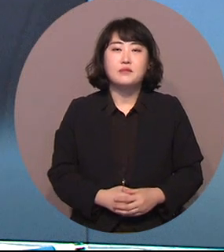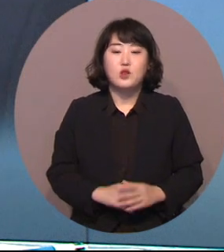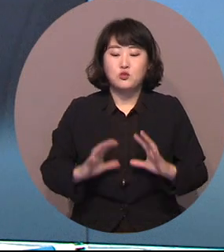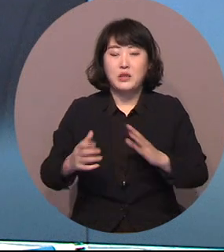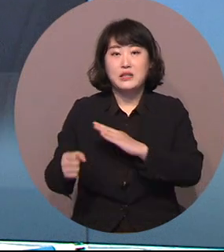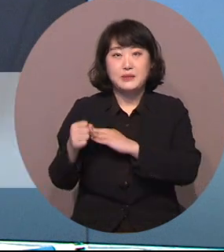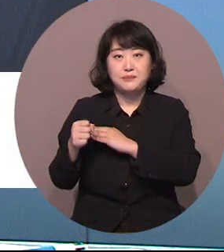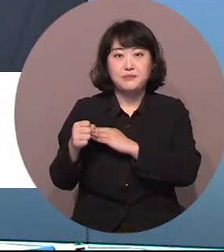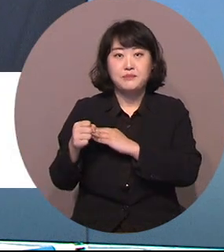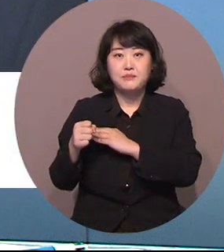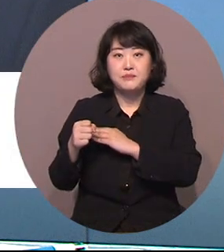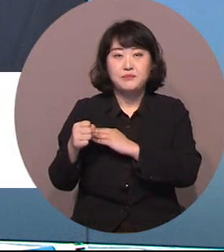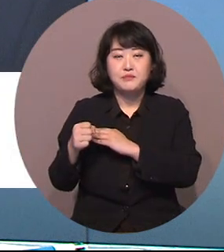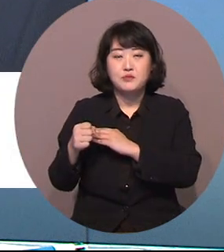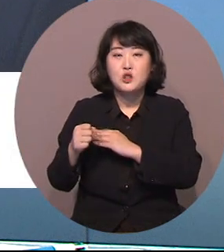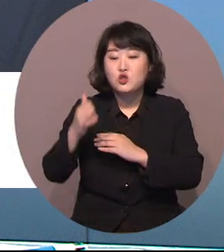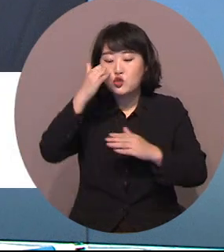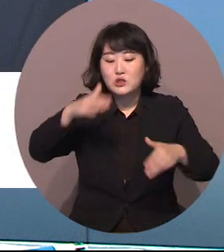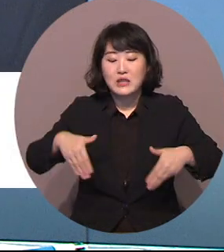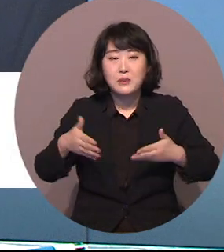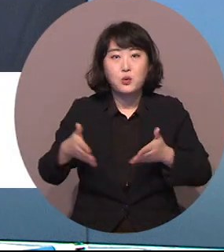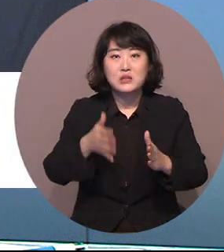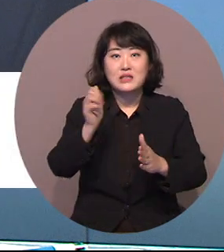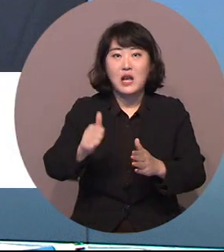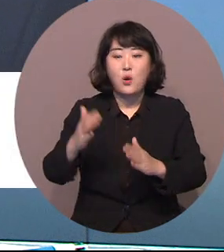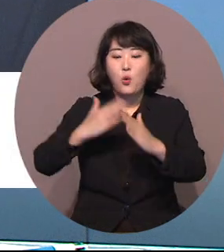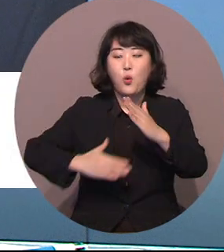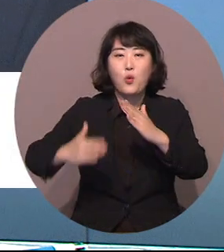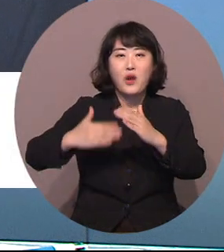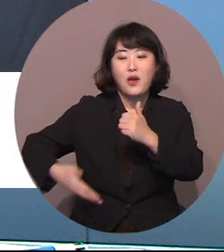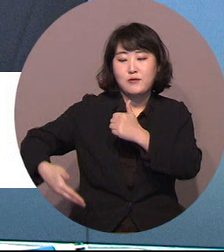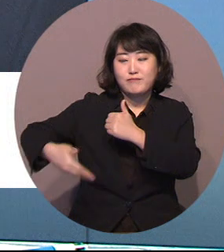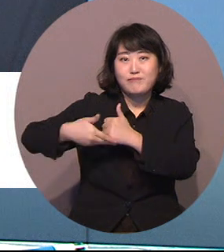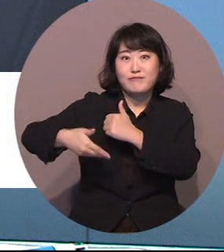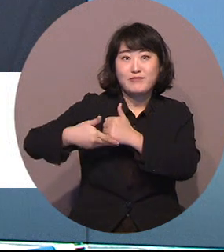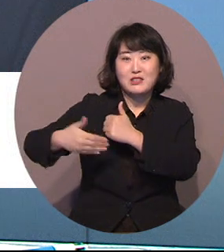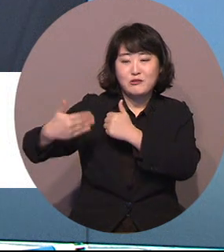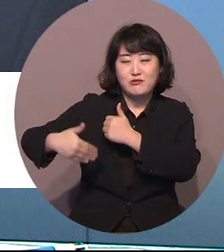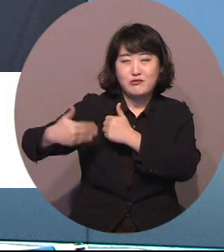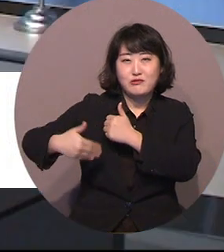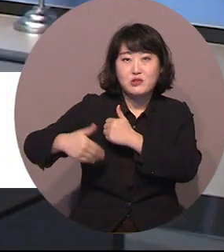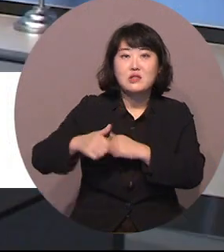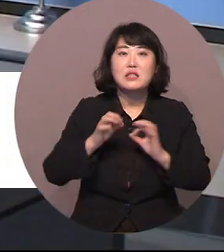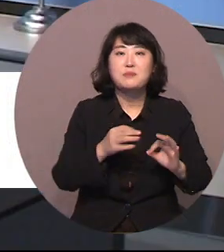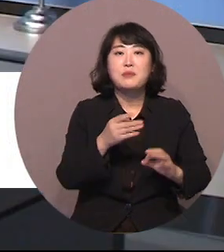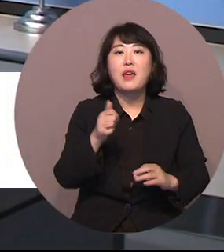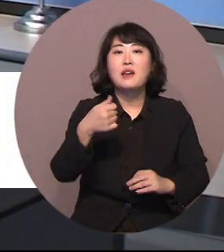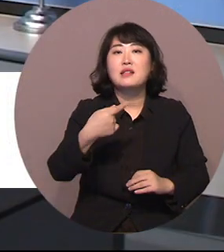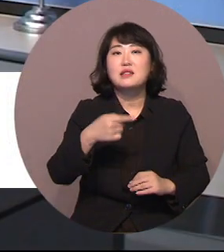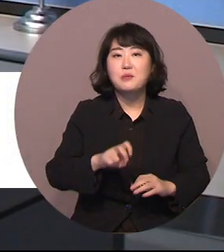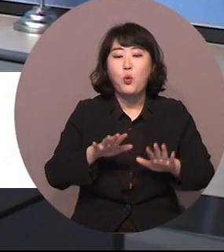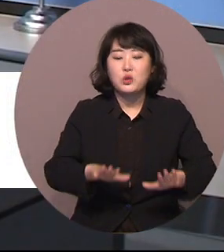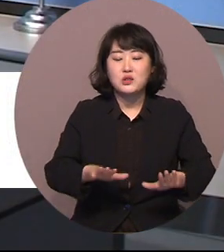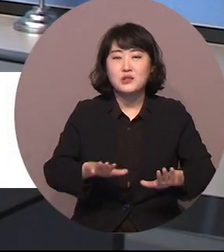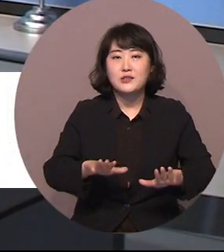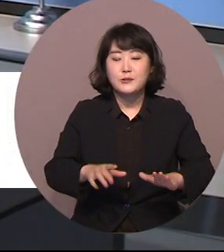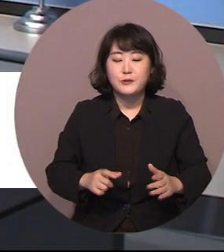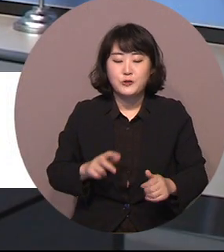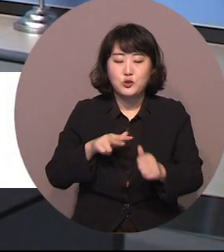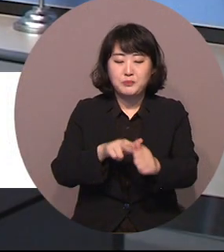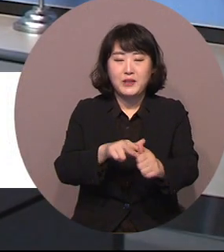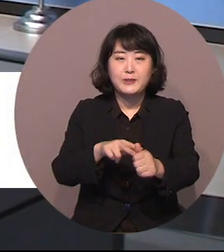국민의 힘 지도부 로부터 충남지사 출마를 공개적으로 권유 받은 김태흠 이원희 오늘 출마 결심을 굳히고